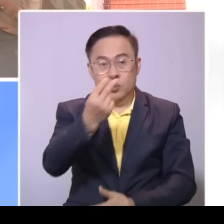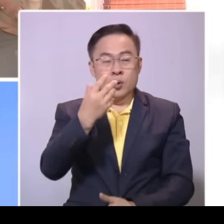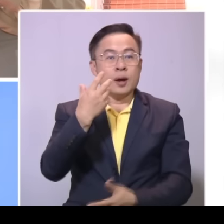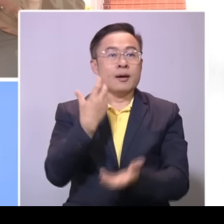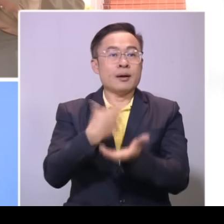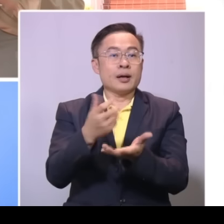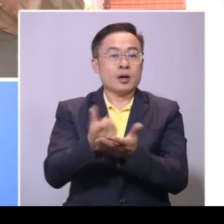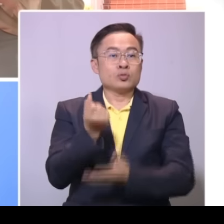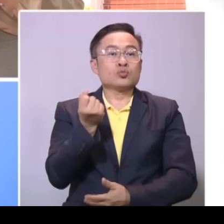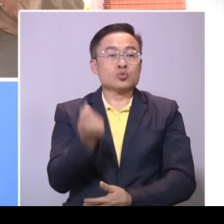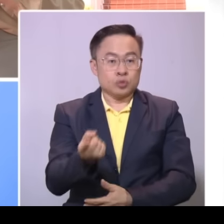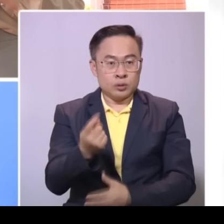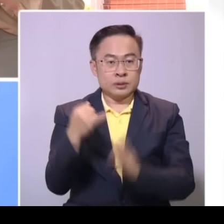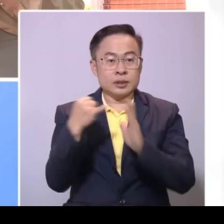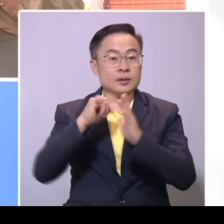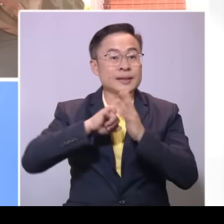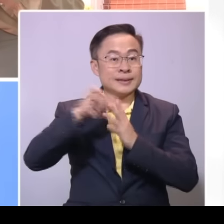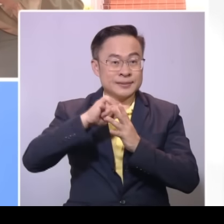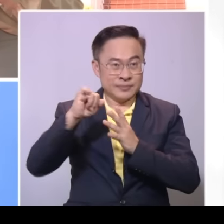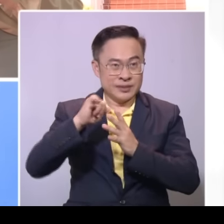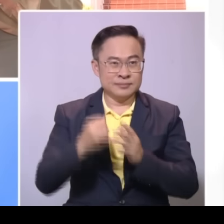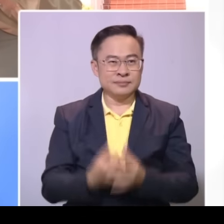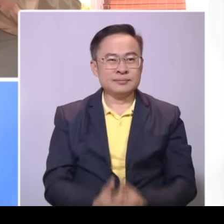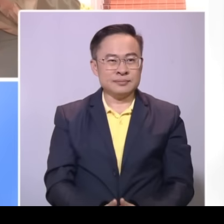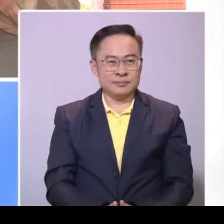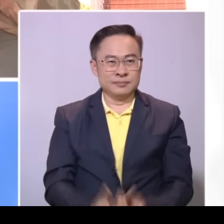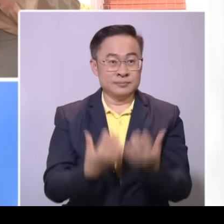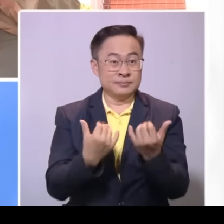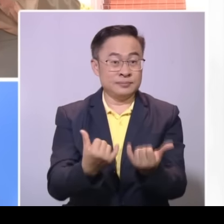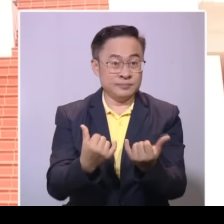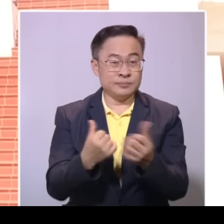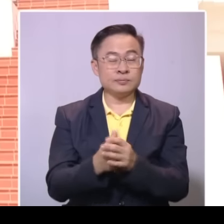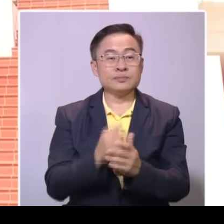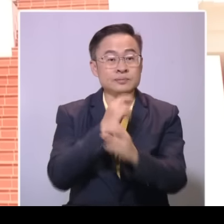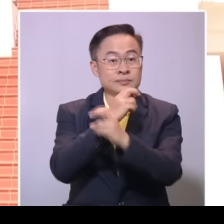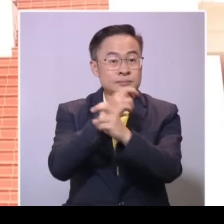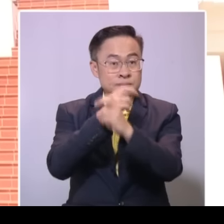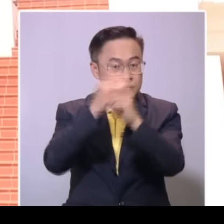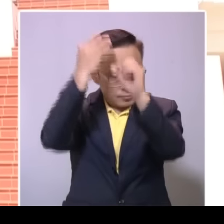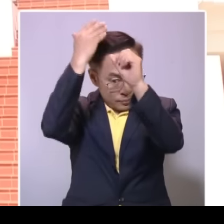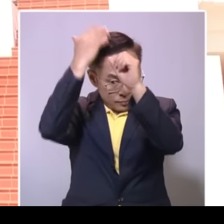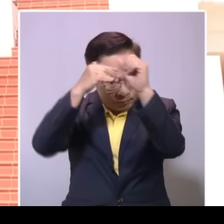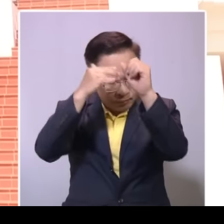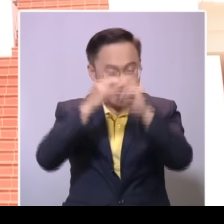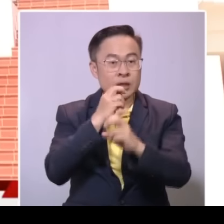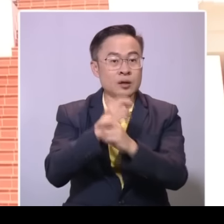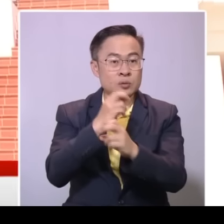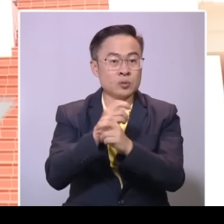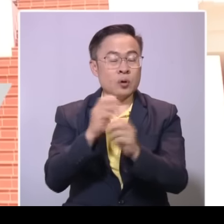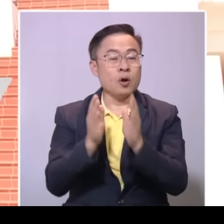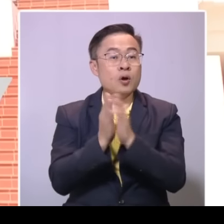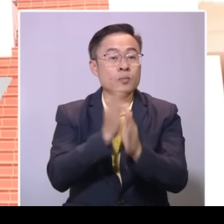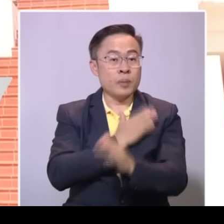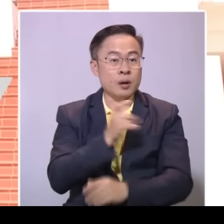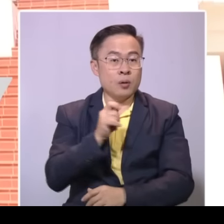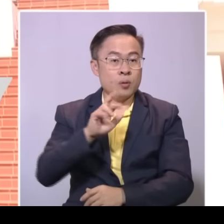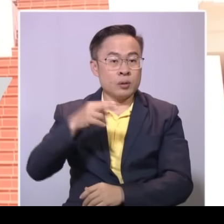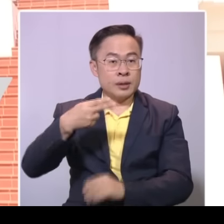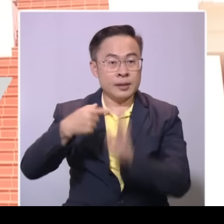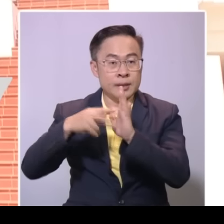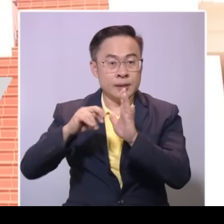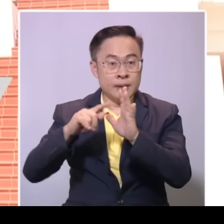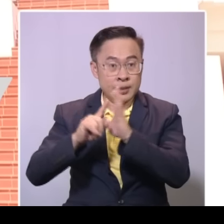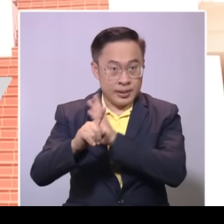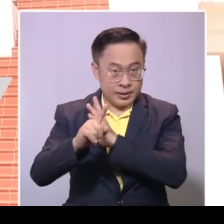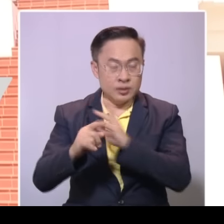สง์รายงานสดเข้ามาค่ะค่ะคุณธีรวัฒน์คุณคุณธิดาคะตอนนี้นะคะพระบรมสารีริกธาตุและพระอรหันตธาตุของพระสารีบุตรและพระ